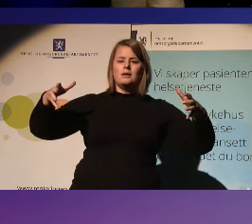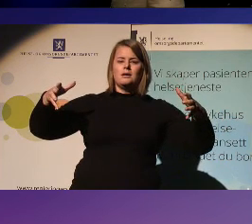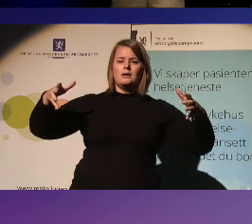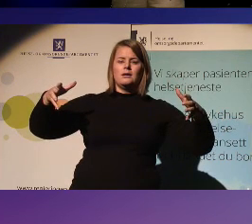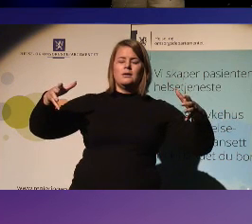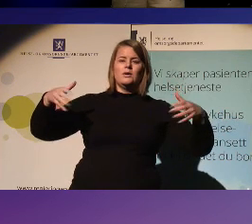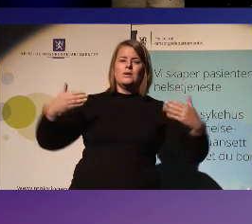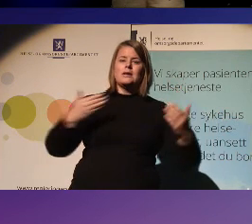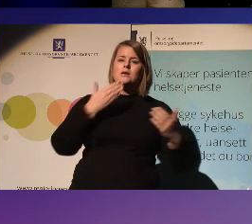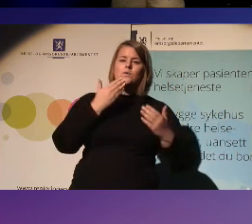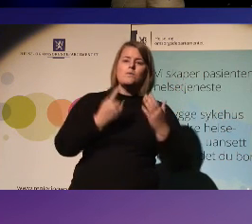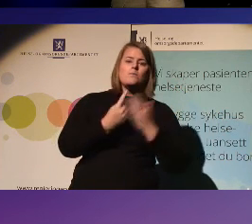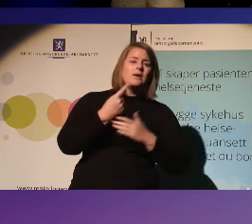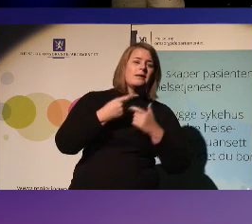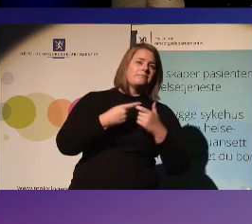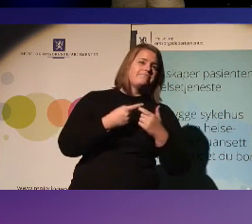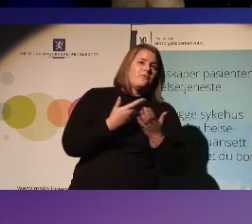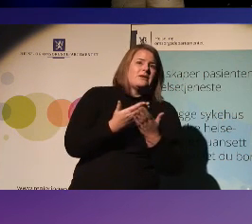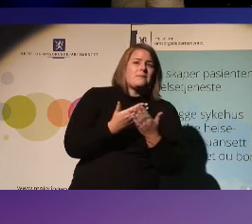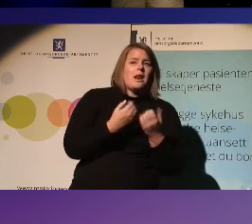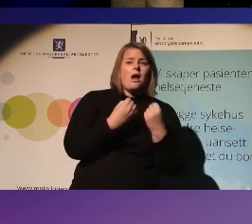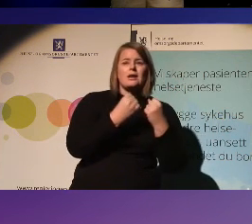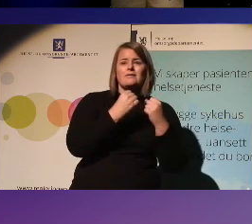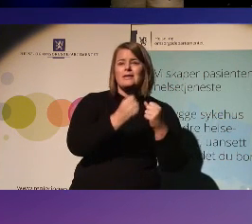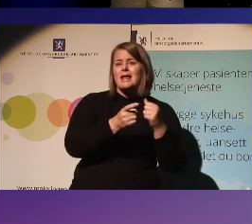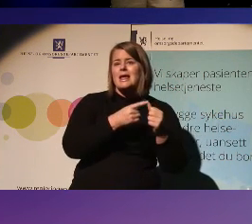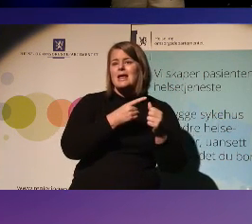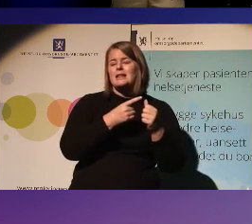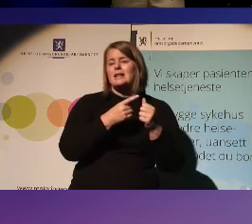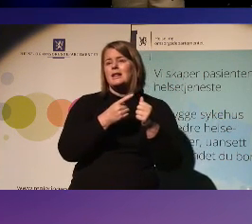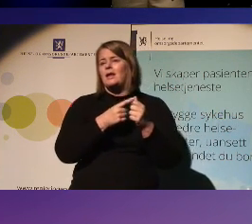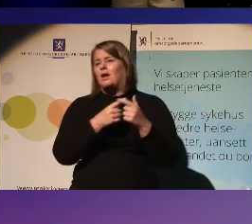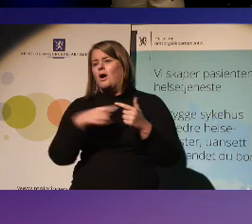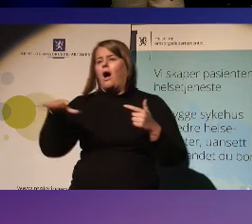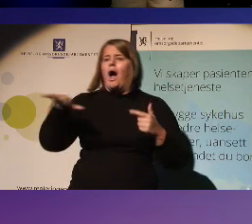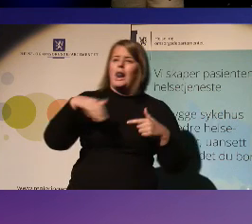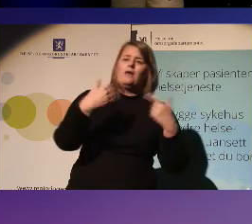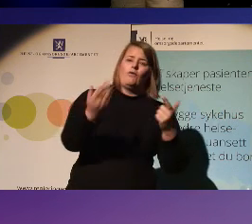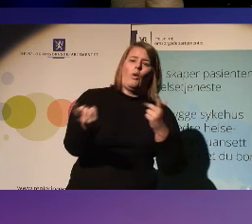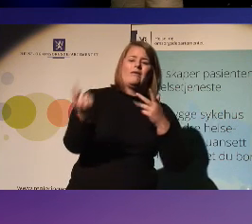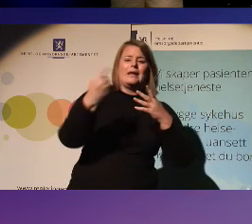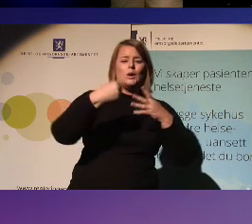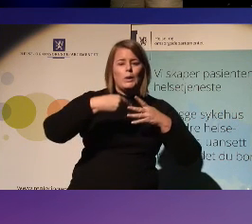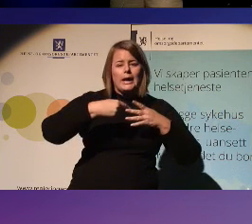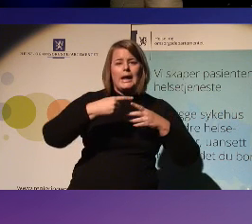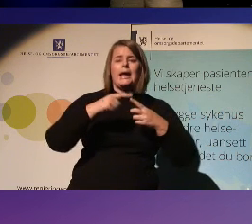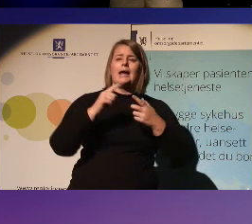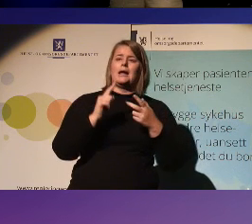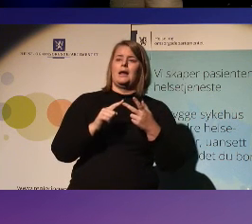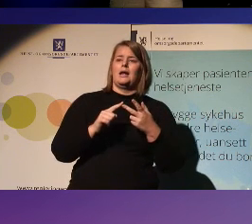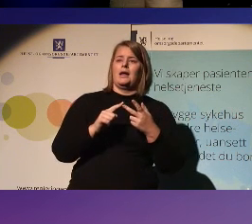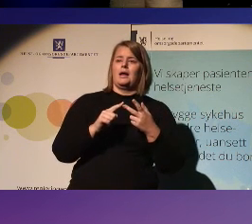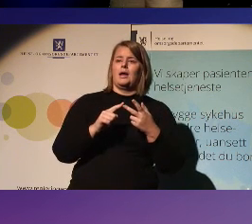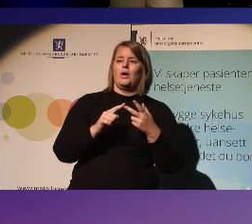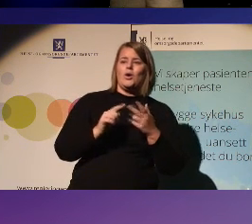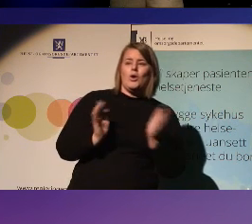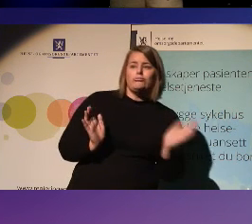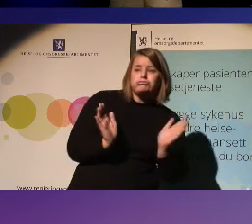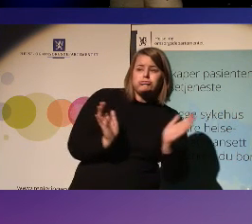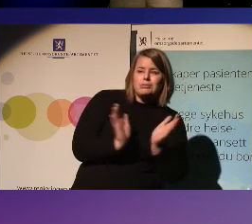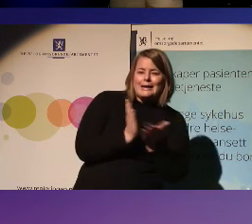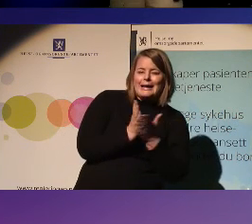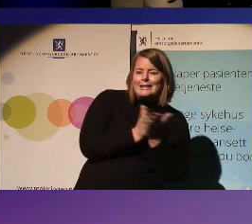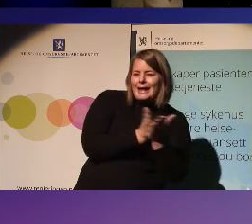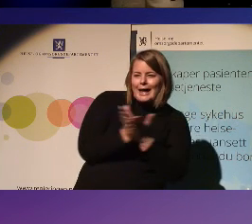gode muligheter for aktivitet, alle inkluderes, det med å dytte I riktig retning,